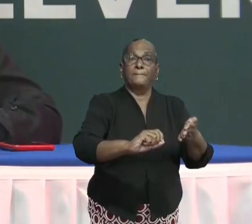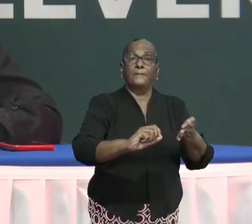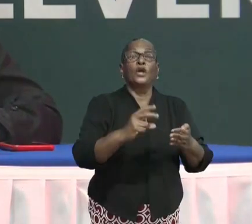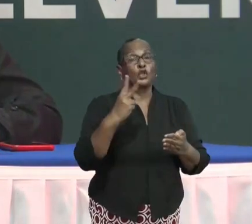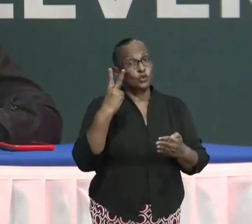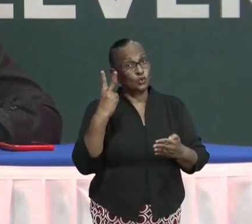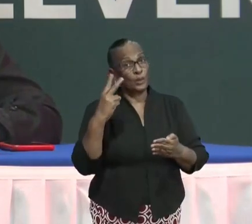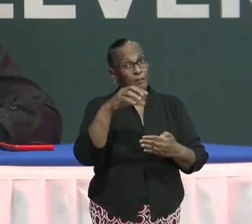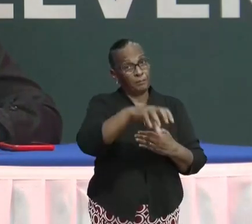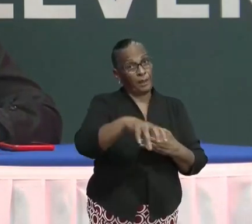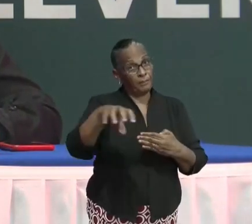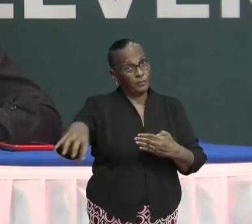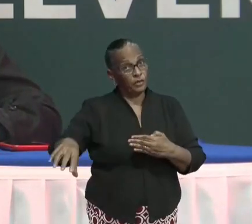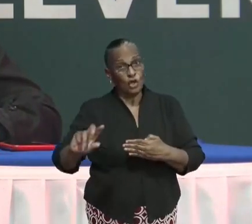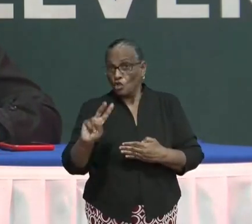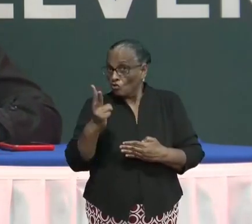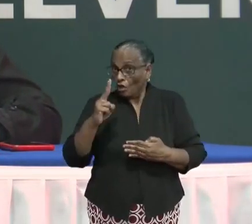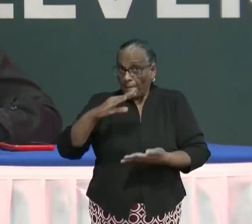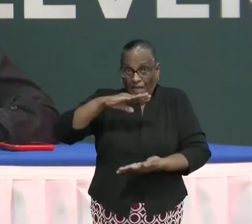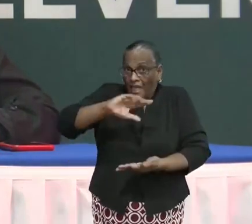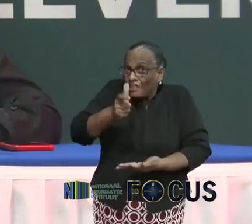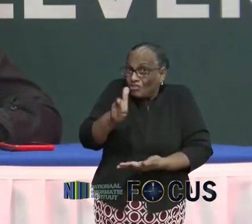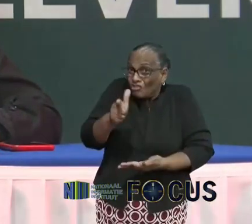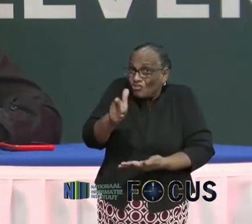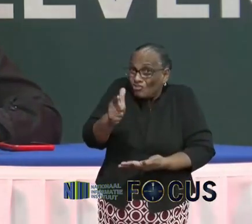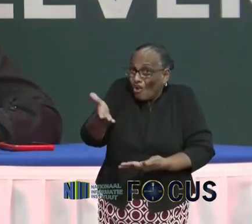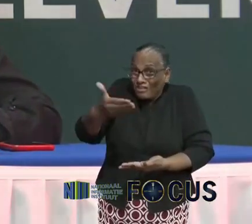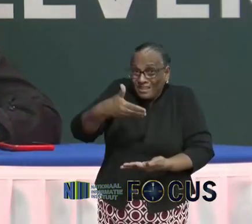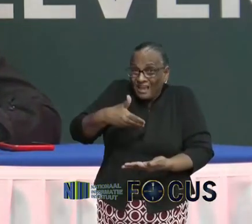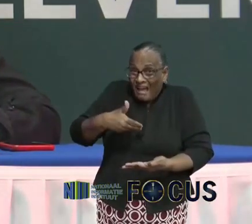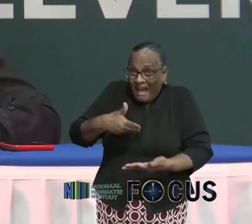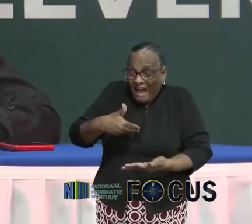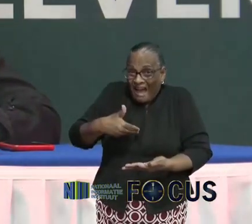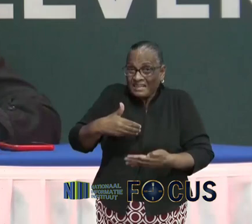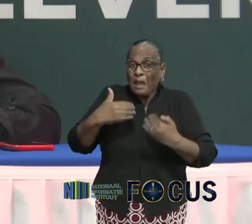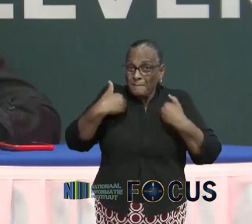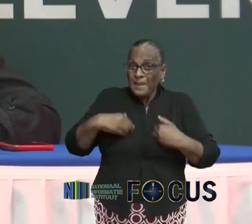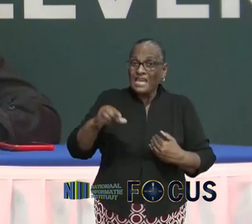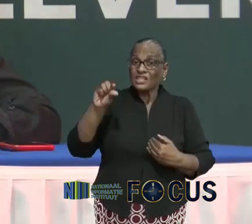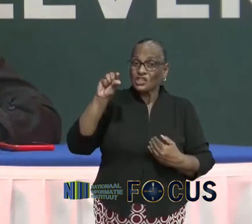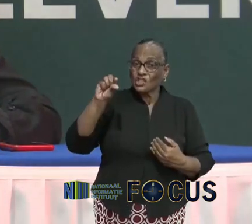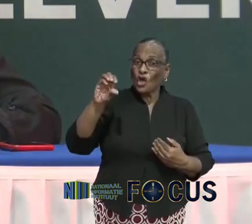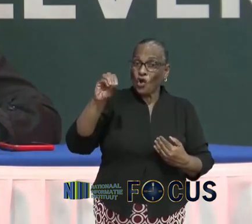En ino kiswan paket ete na de smasa registreer na Hongrijpstraati.